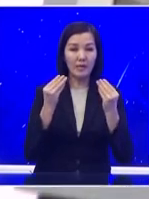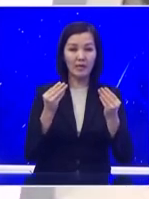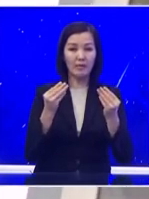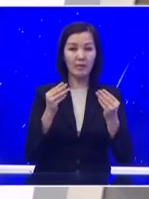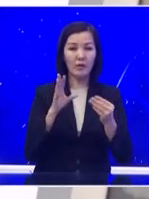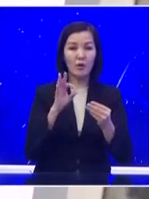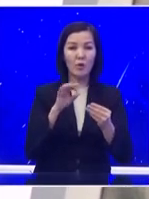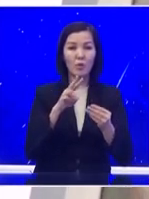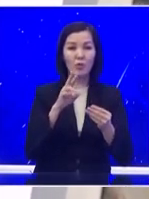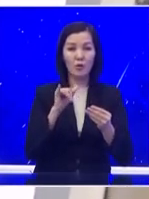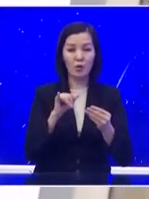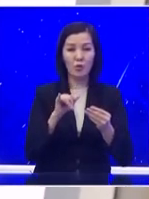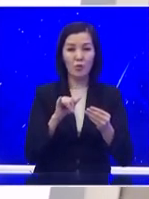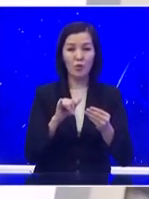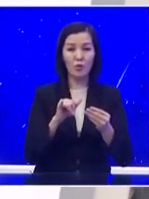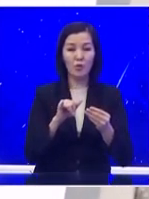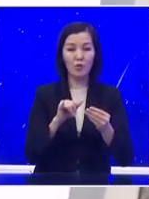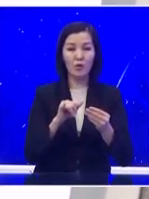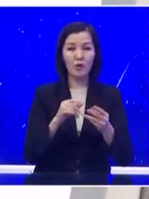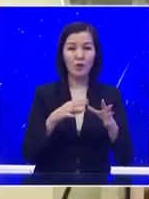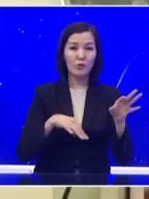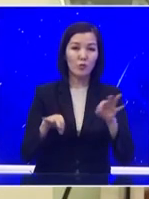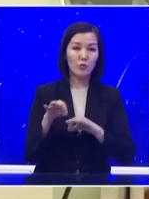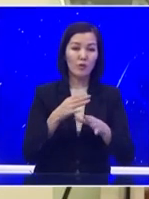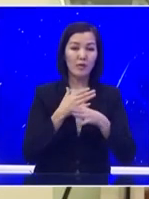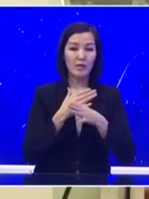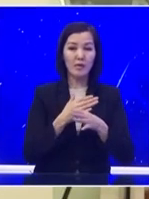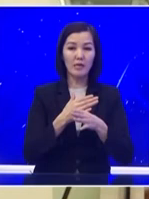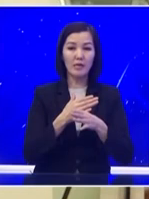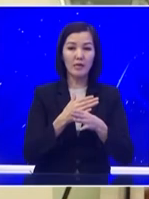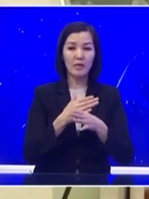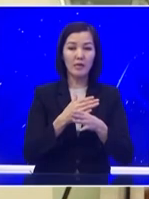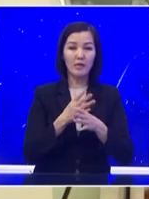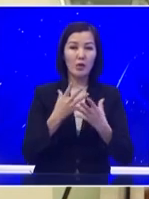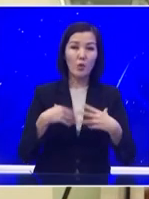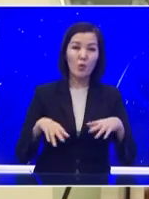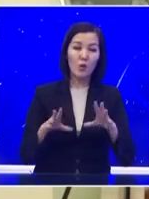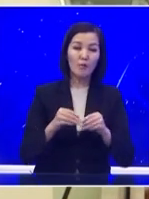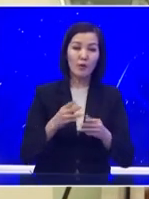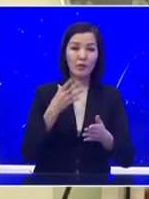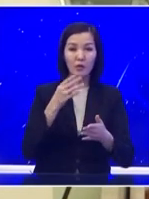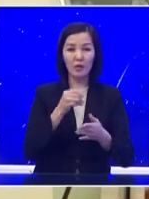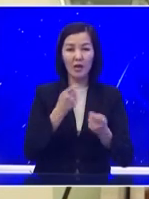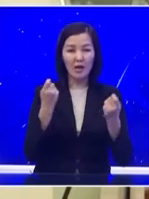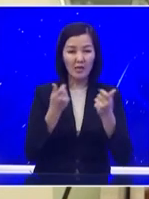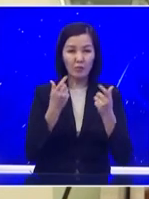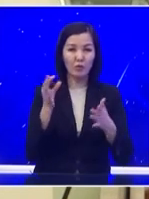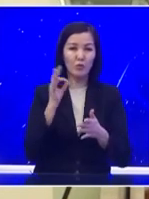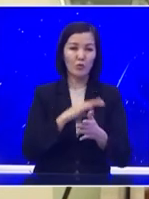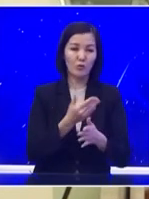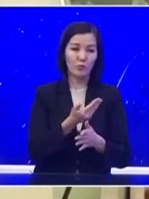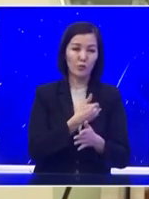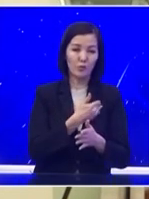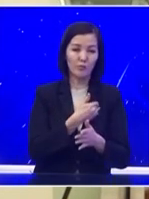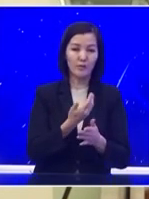өркендеу. Сондықтан осындай жобалар арқылы және қоғамға деген бір өзіміздің бір кішкентай осы да үлесімізді